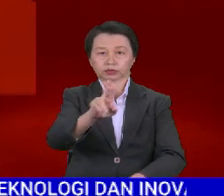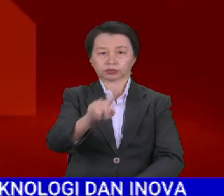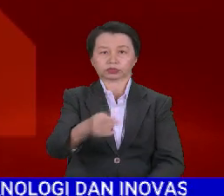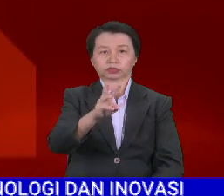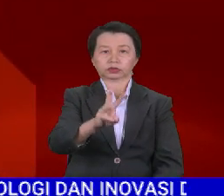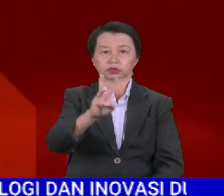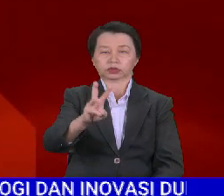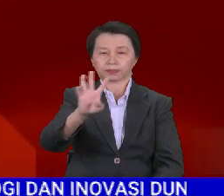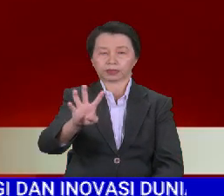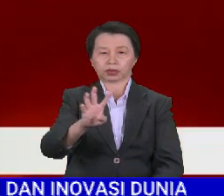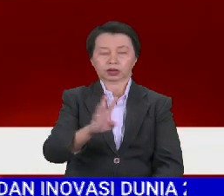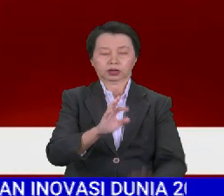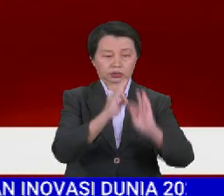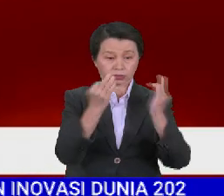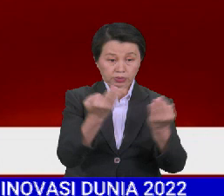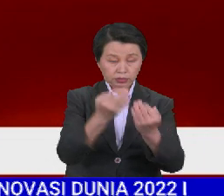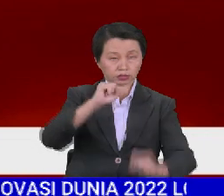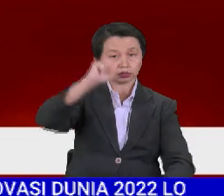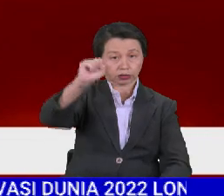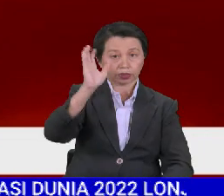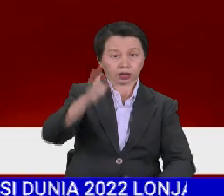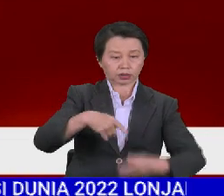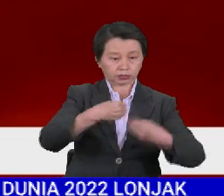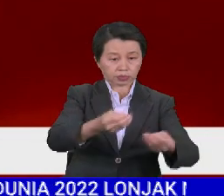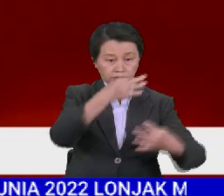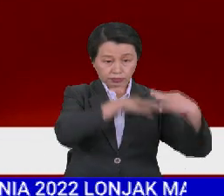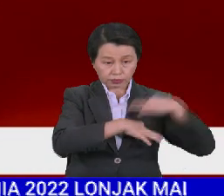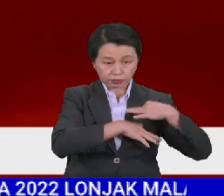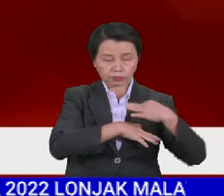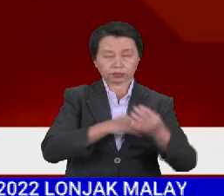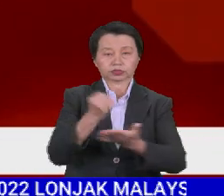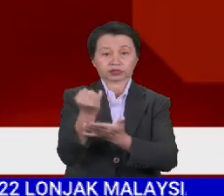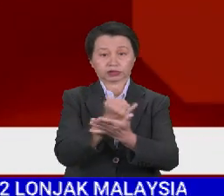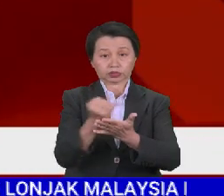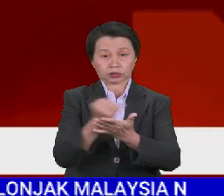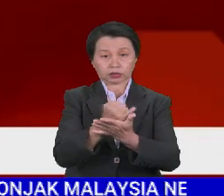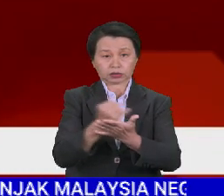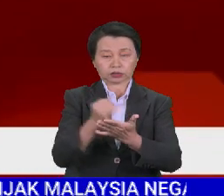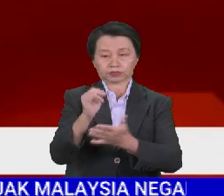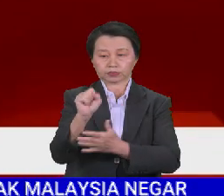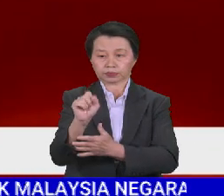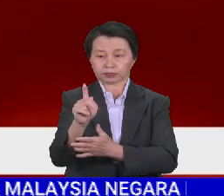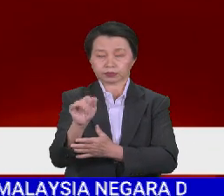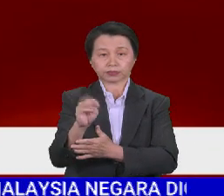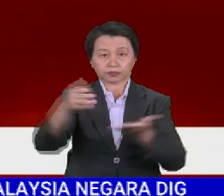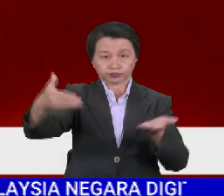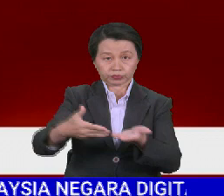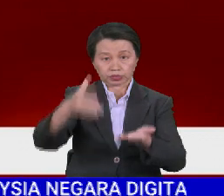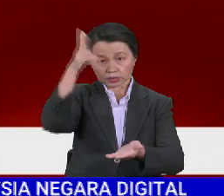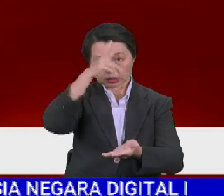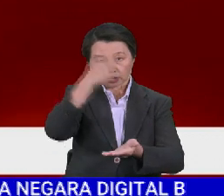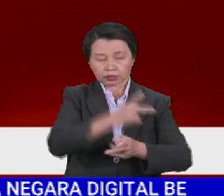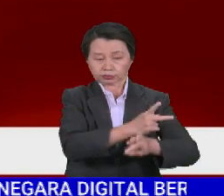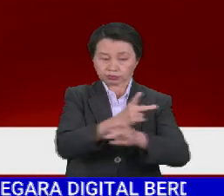22.664 ketua isi rumah di Sabah akan mendapat manfaat skin insuran keluarga Malaysia skim yang diperkenalkan kerajaan sebagai